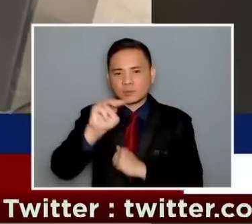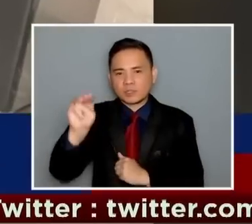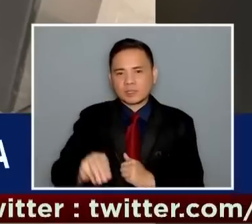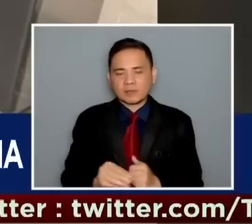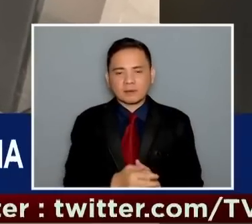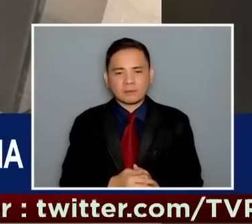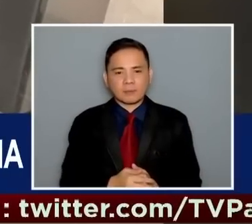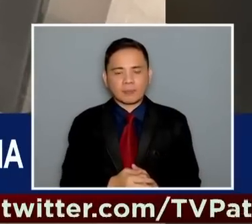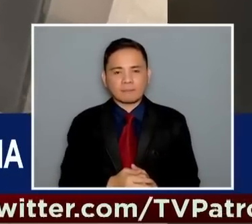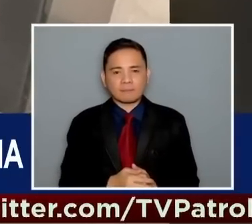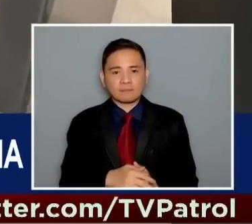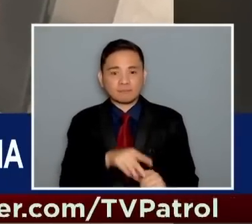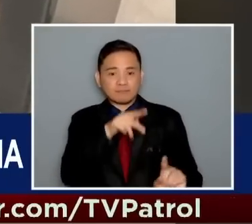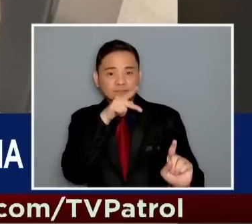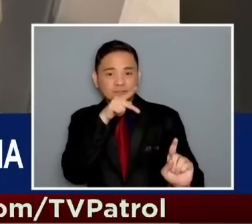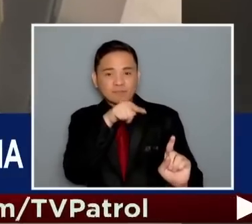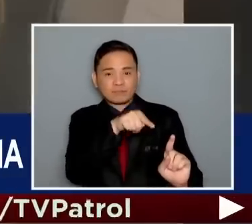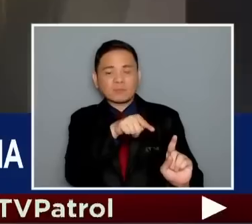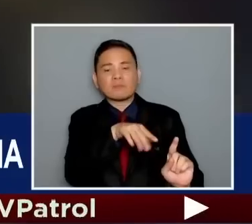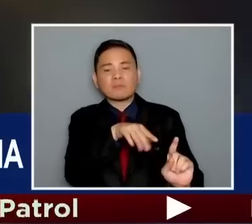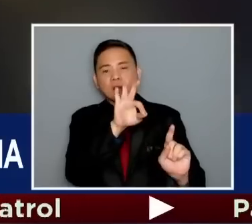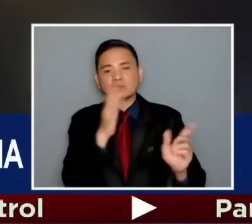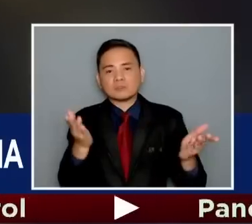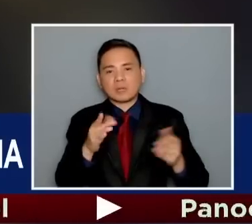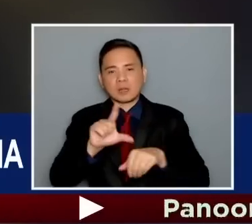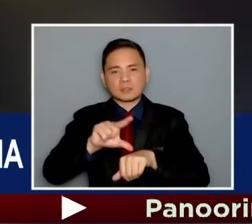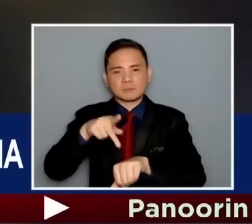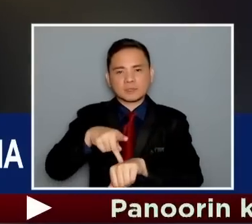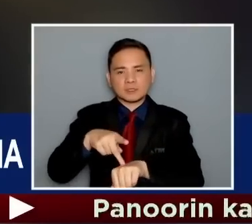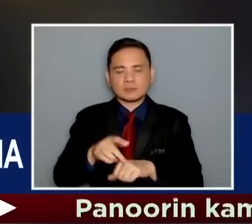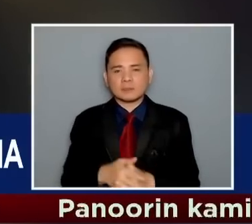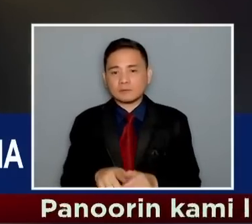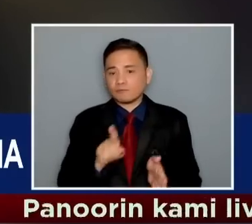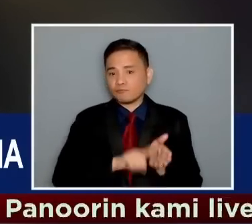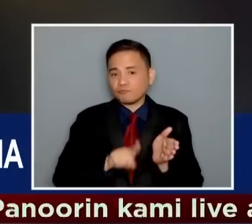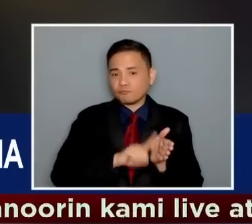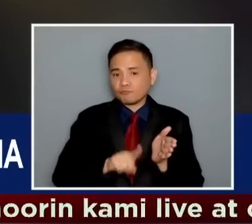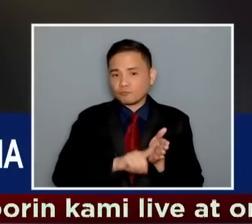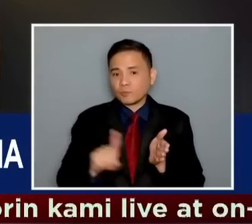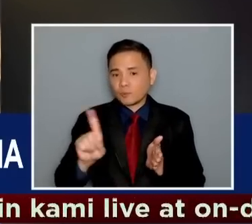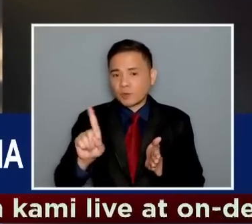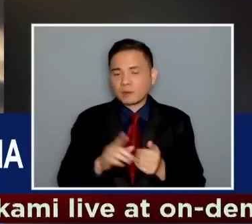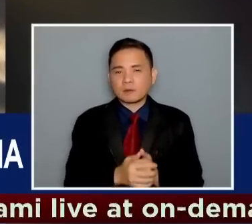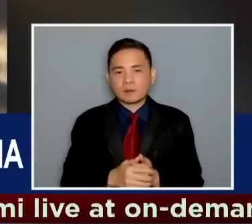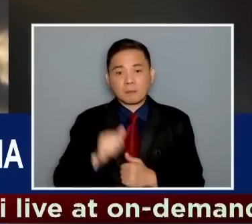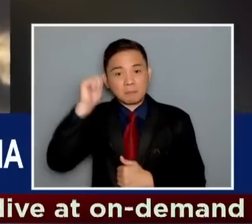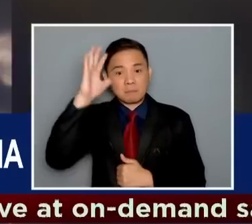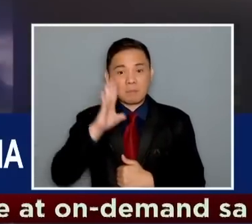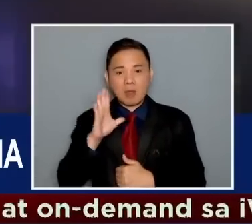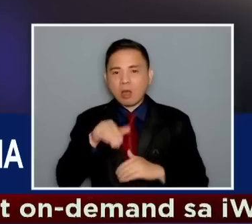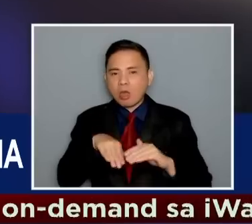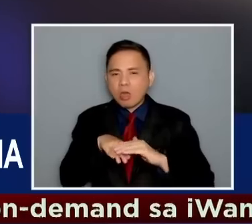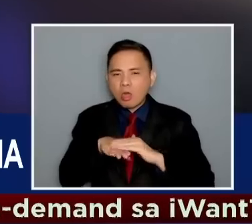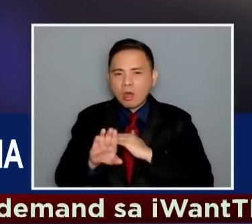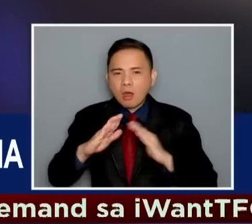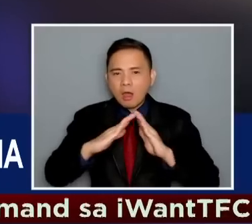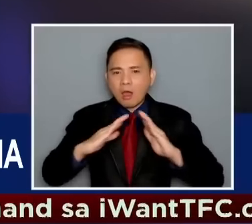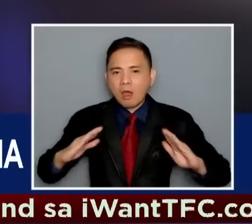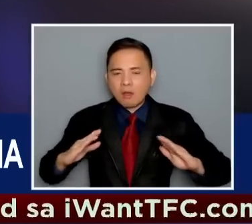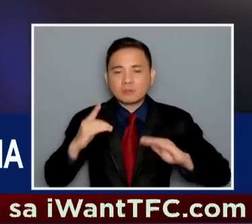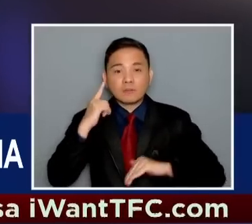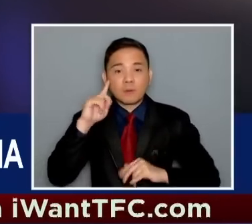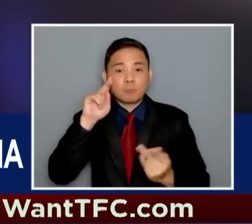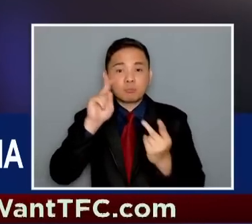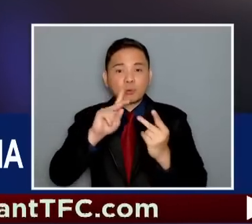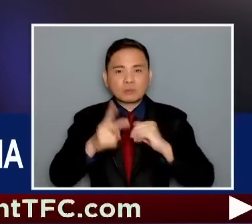nahuli ang suspect sa Las Piñas City. Base po sa investigasyon, pinasok ng lalaki para pagnakawan ang bahay ng dalawang matanda. Ang